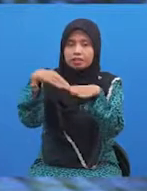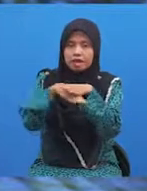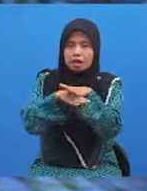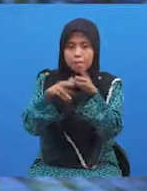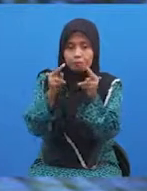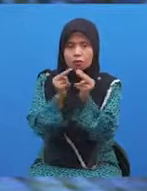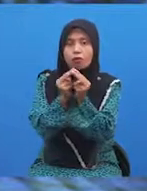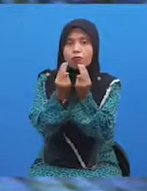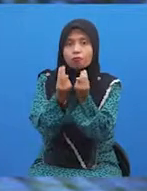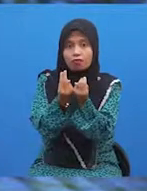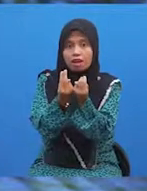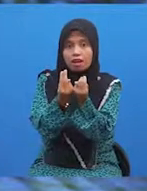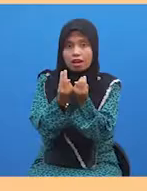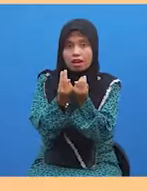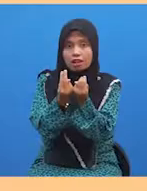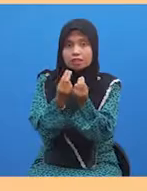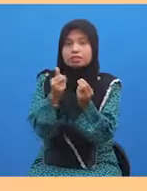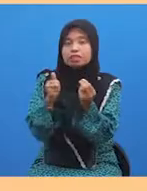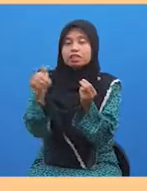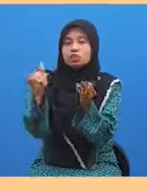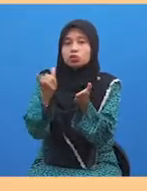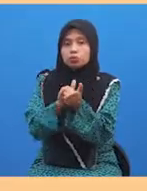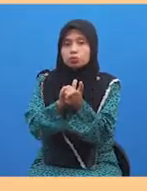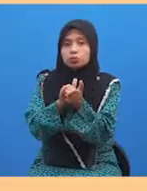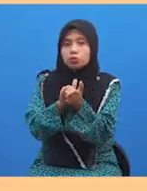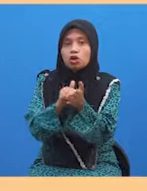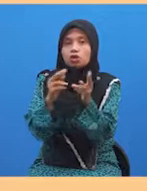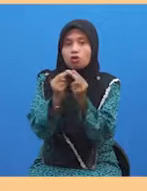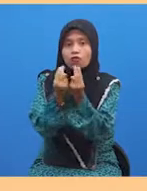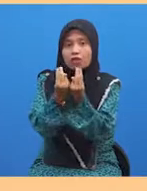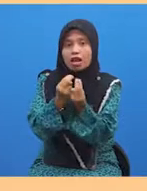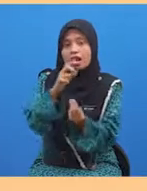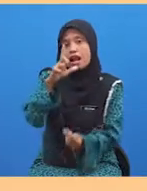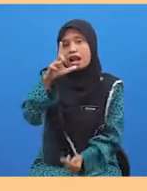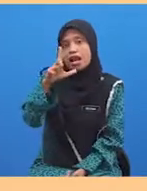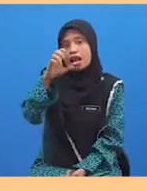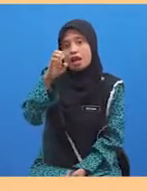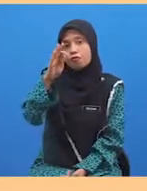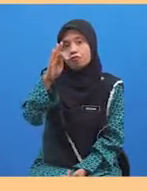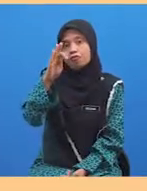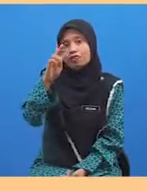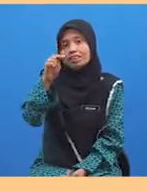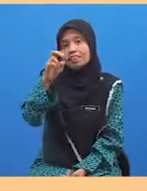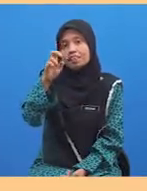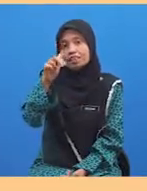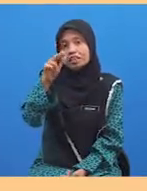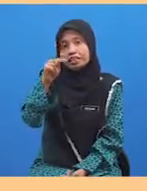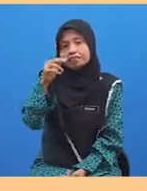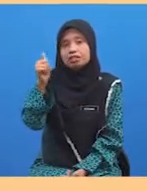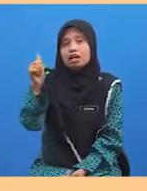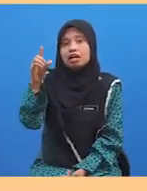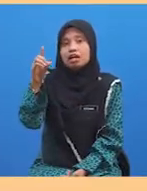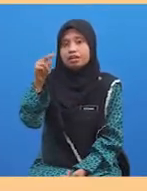novel pertama, iaitu novel Lieutenant Adnan Wirabangsa. Peristiwa